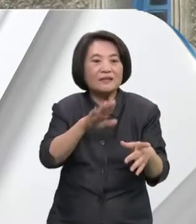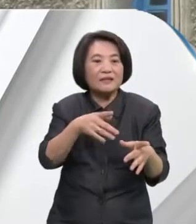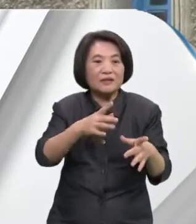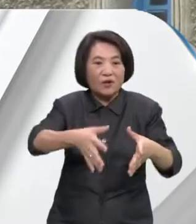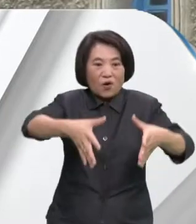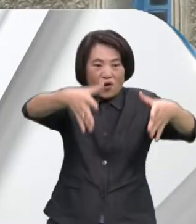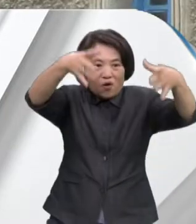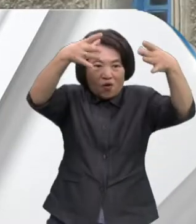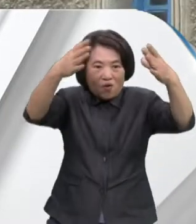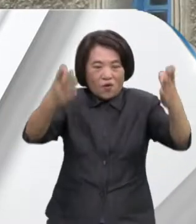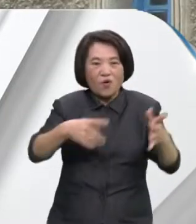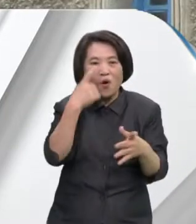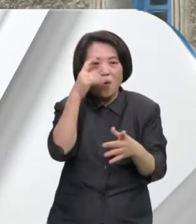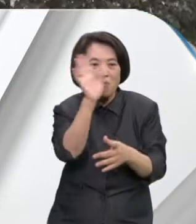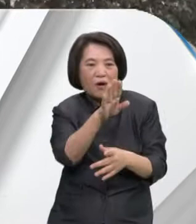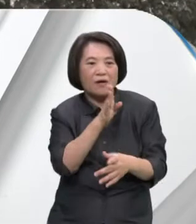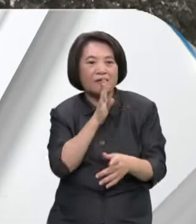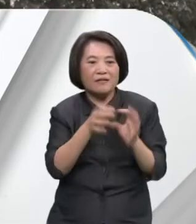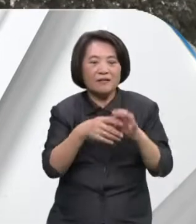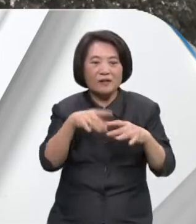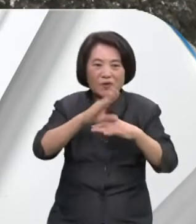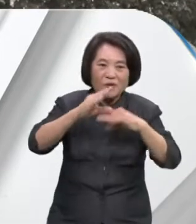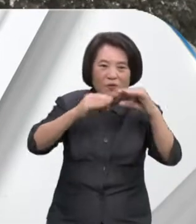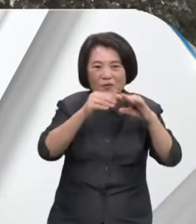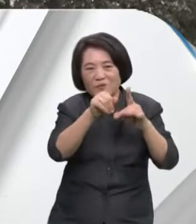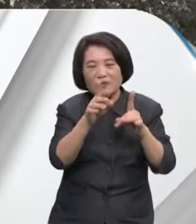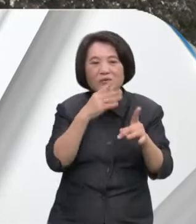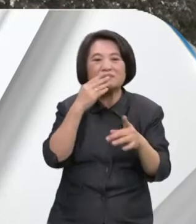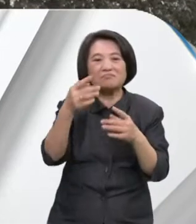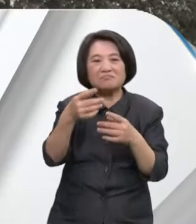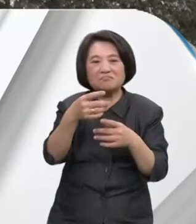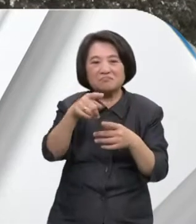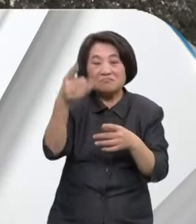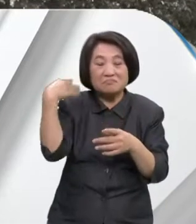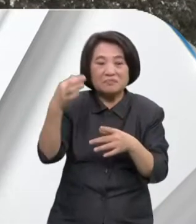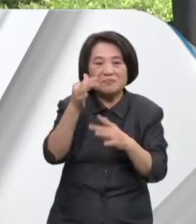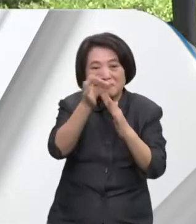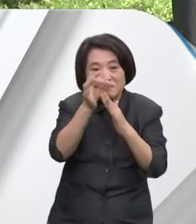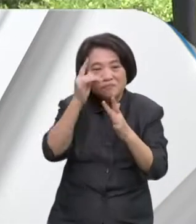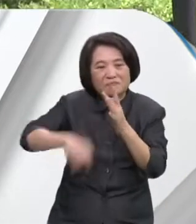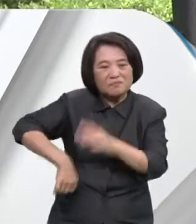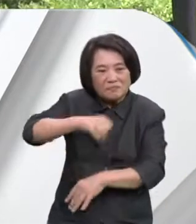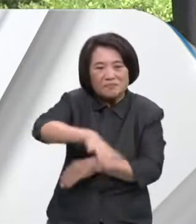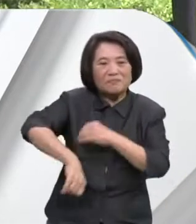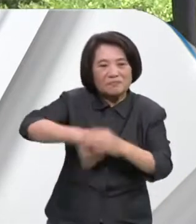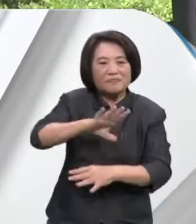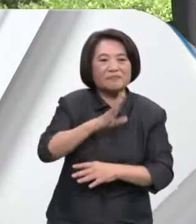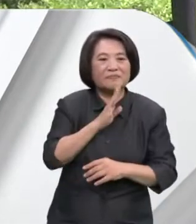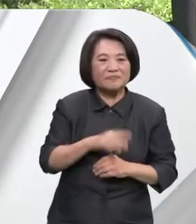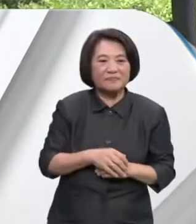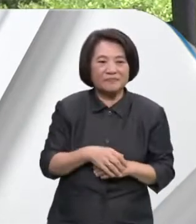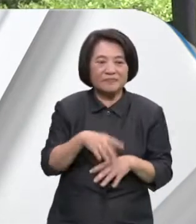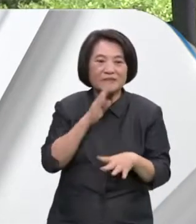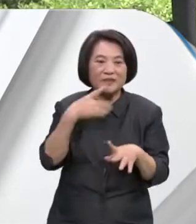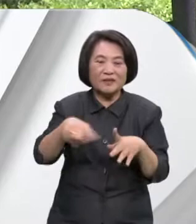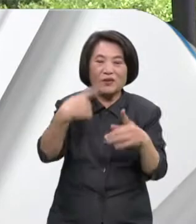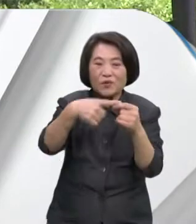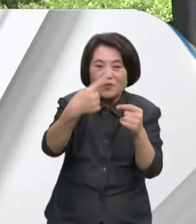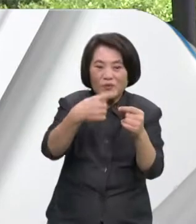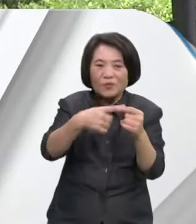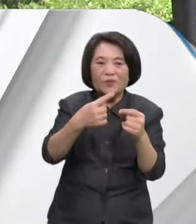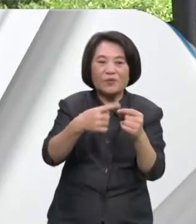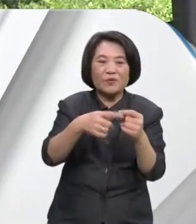式的教堂，一转眼啊，当时都是要高要建的。 个人现在就出国的业啦，有些较有钱就